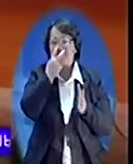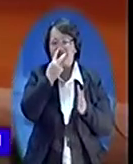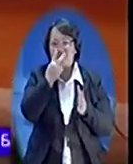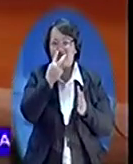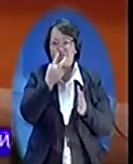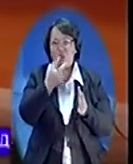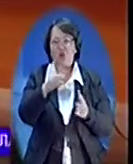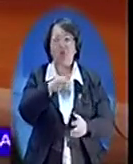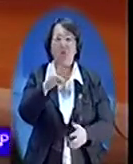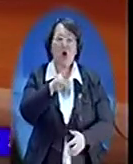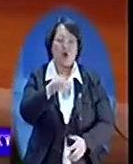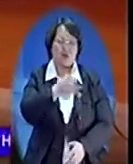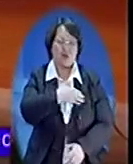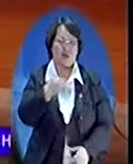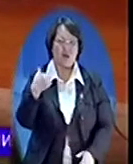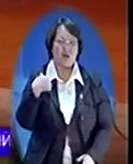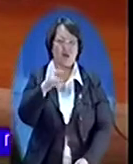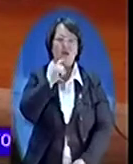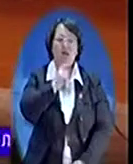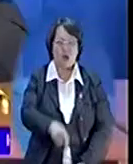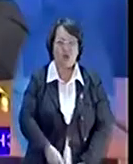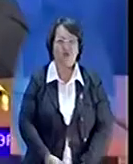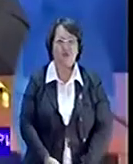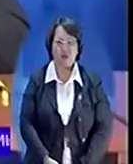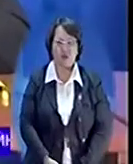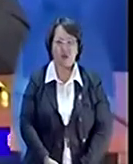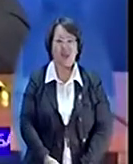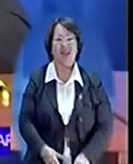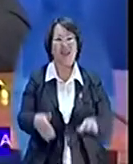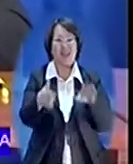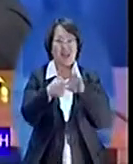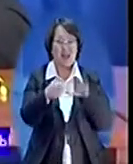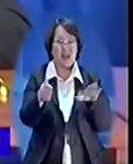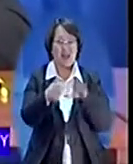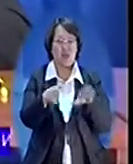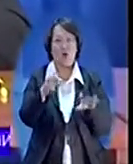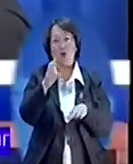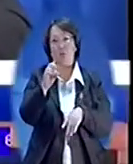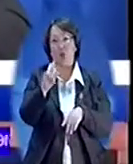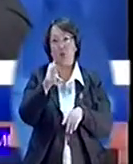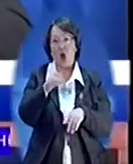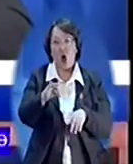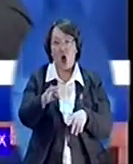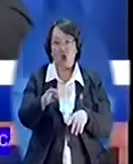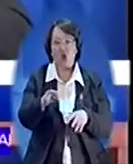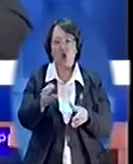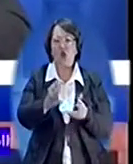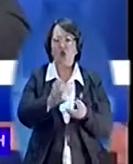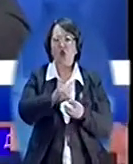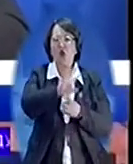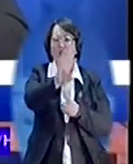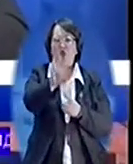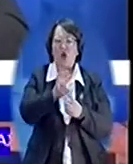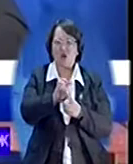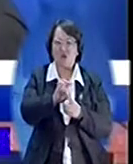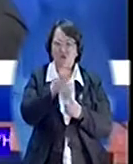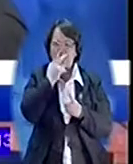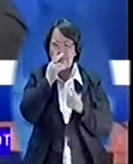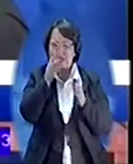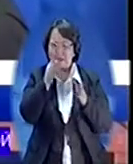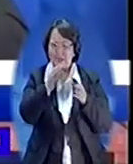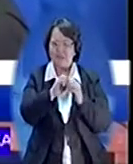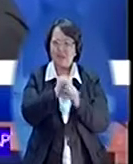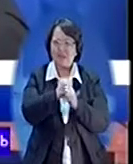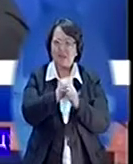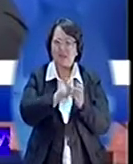байнгын хорооны дарга даваа сүрэн үгсэх байна. Татварын бодлогын ер нь цогцоор нь авч үзэх юм шаардлага бол бий. Тийм учраас татварын